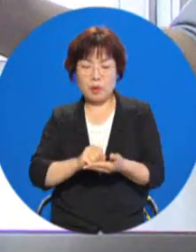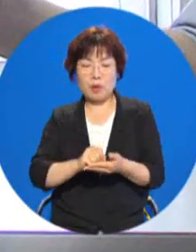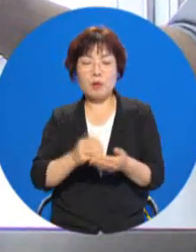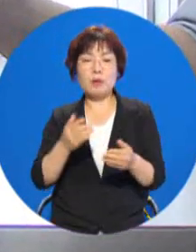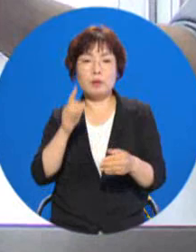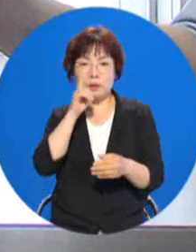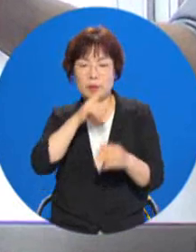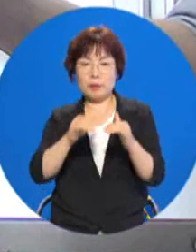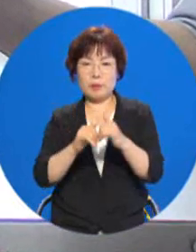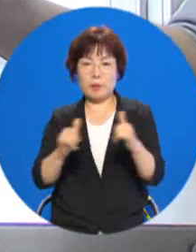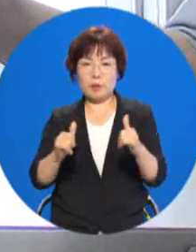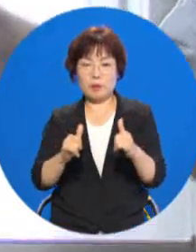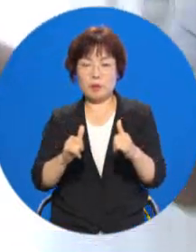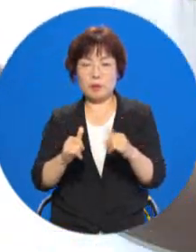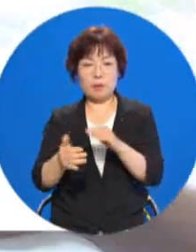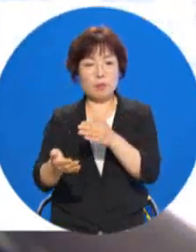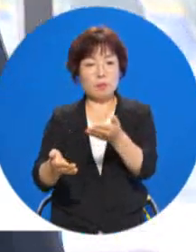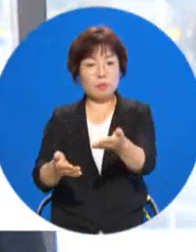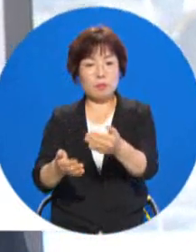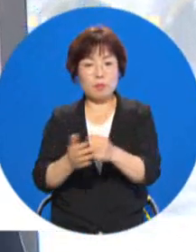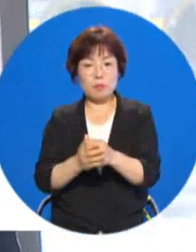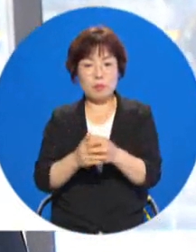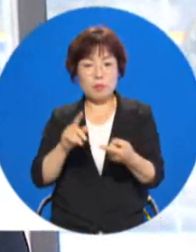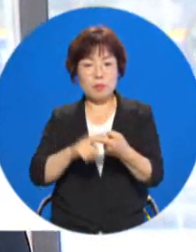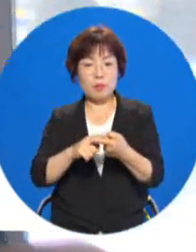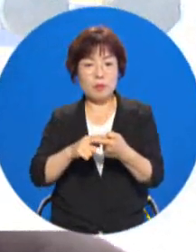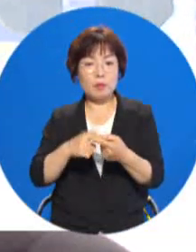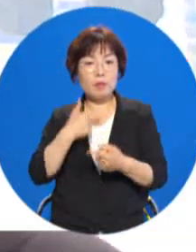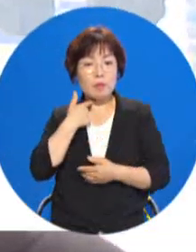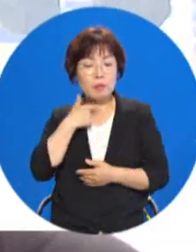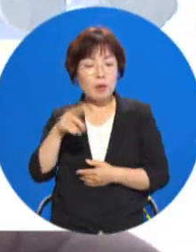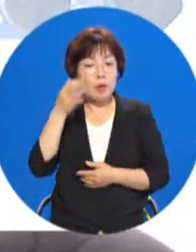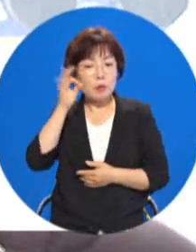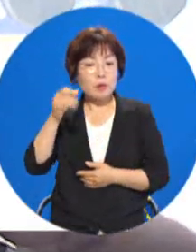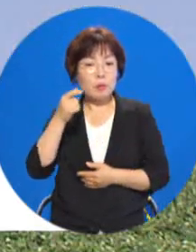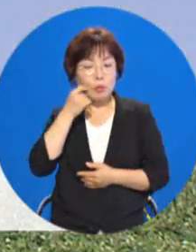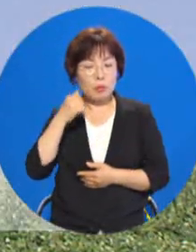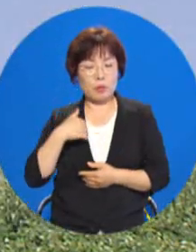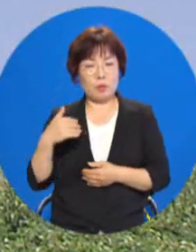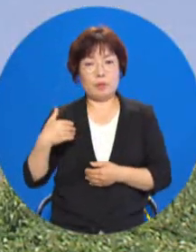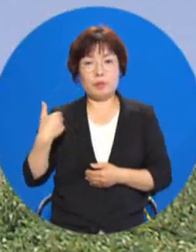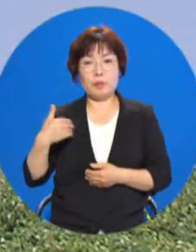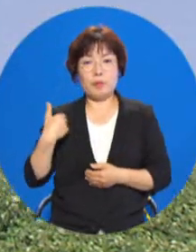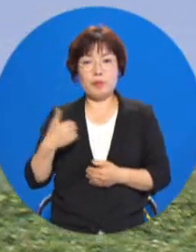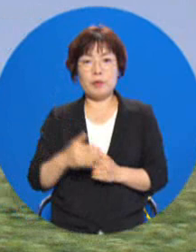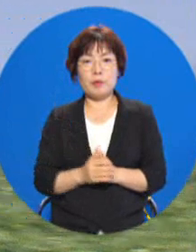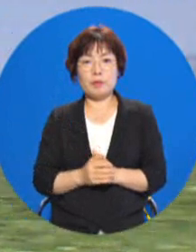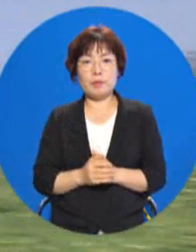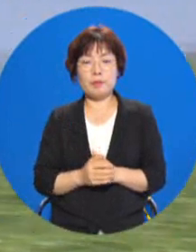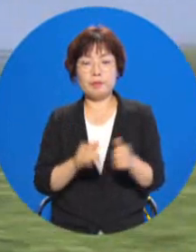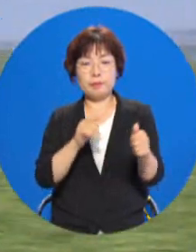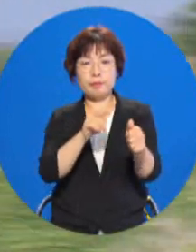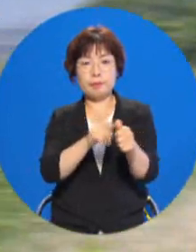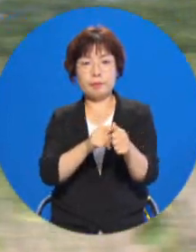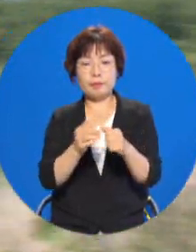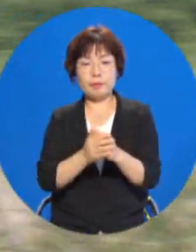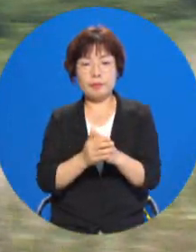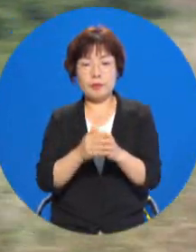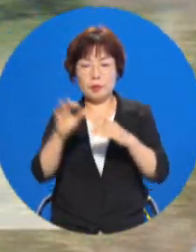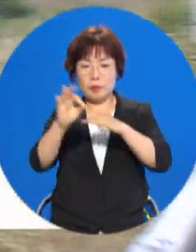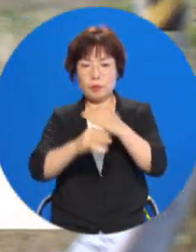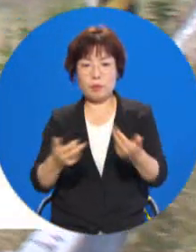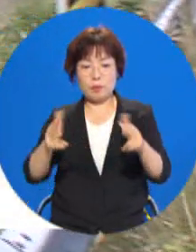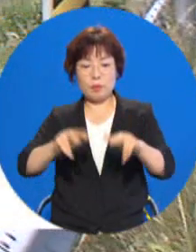나쁜 사람들이지. 군수님은 그거에 대해서는 혐의 사실 인정하지 않으신다는 거죠? 그걸 나 어떻게 할 거예요? 박 전 군수는 수변